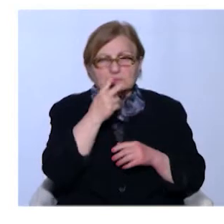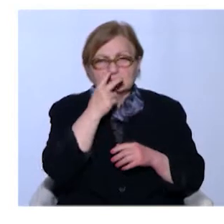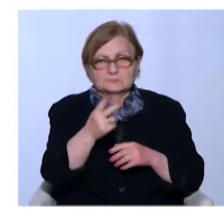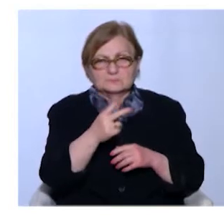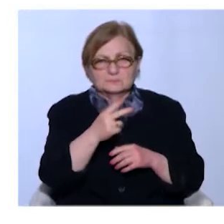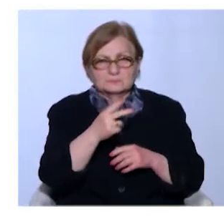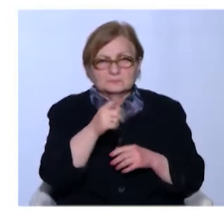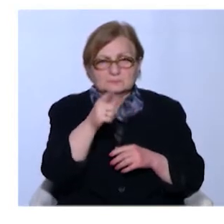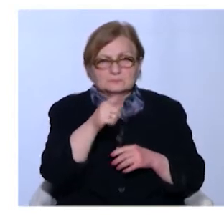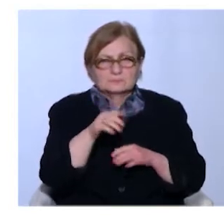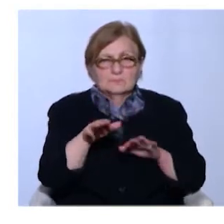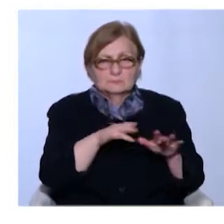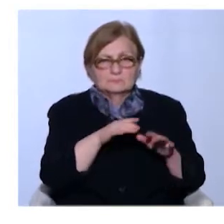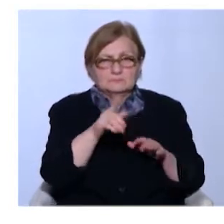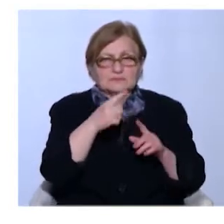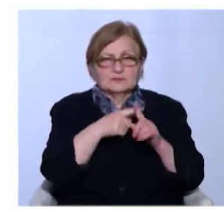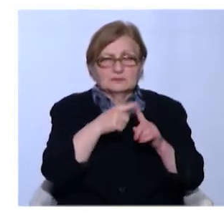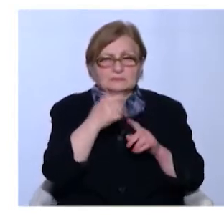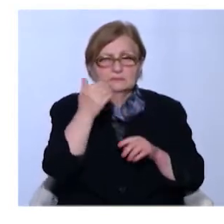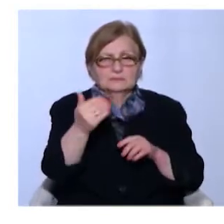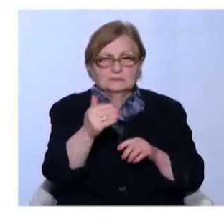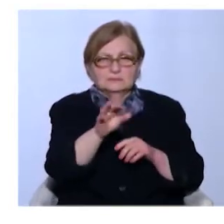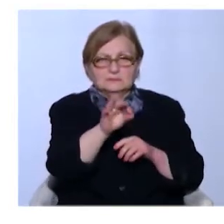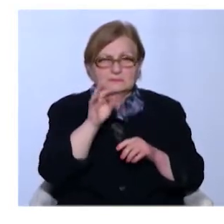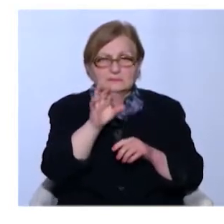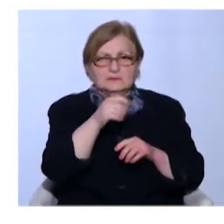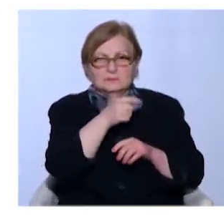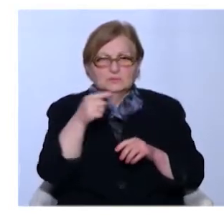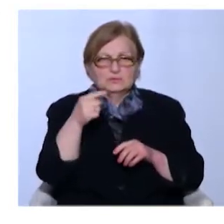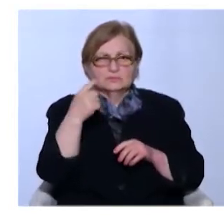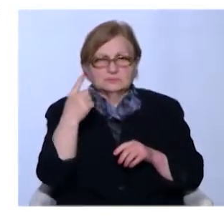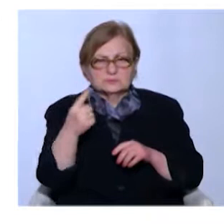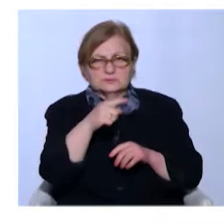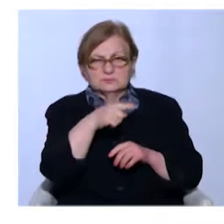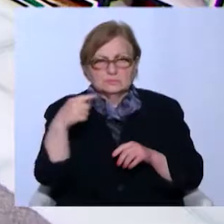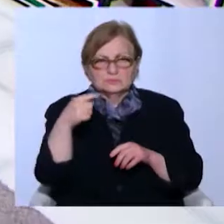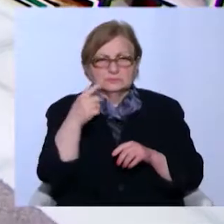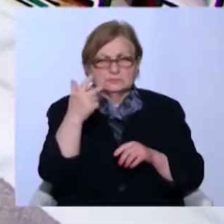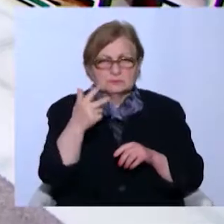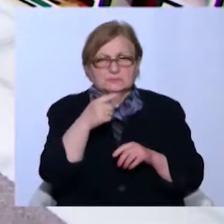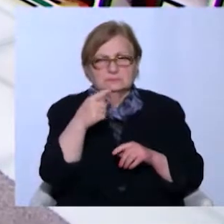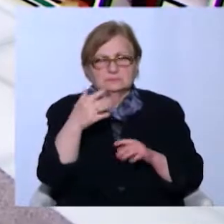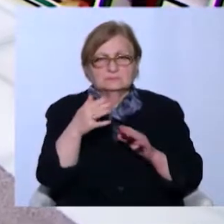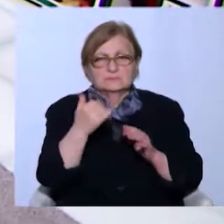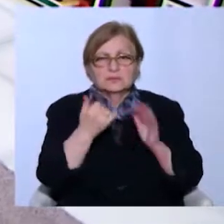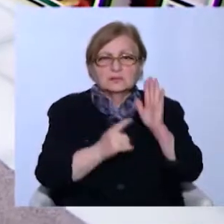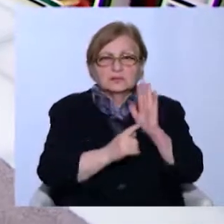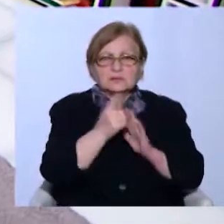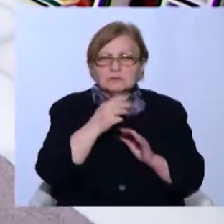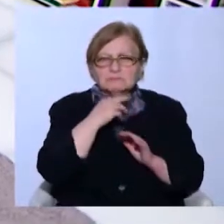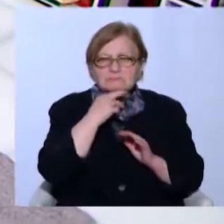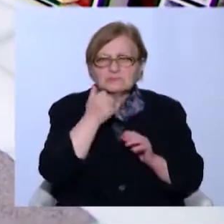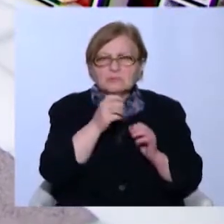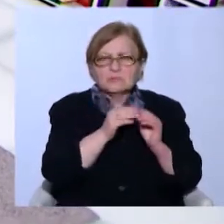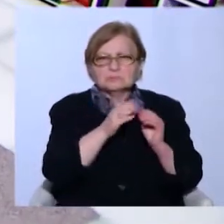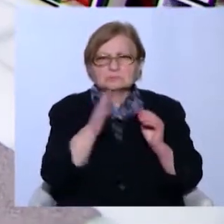დავაკვირდებით ფუნქცია ამ X-ებისათვის იღებს მნიშვნელობებს მინუს 1, 1, 3, 5, 7 და 9 და მოდით დავაკვირდეთ როგორ